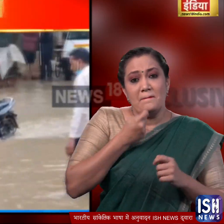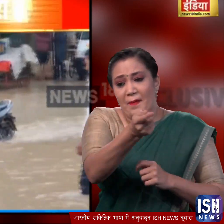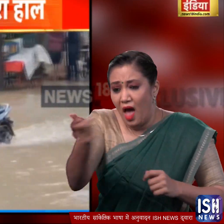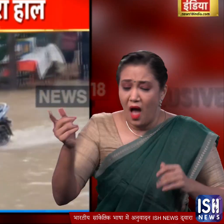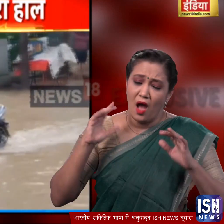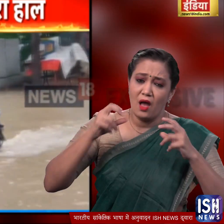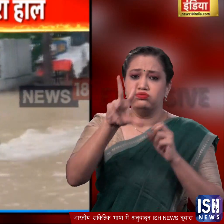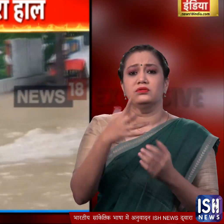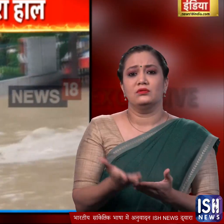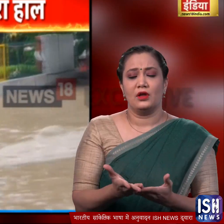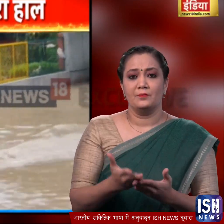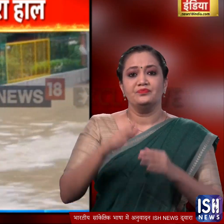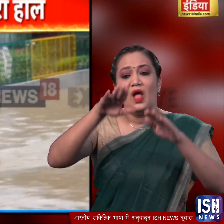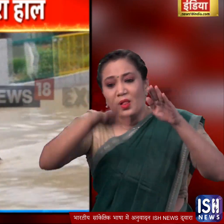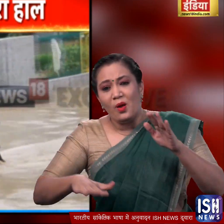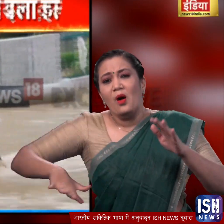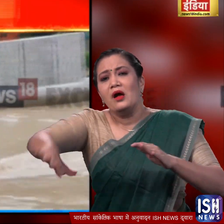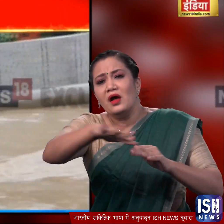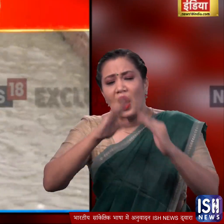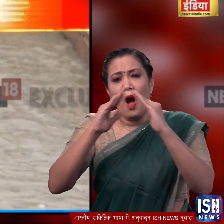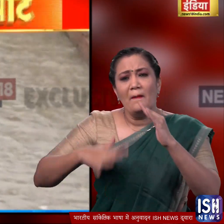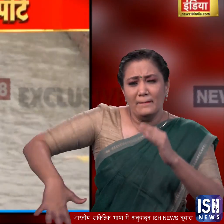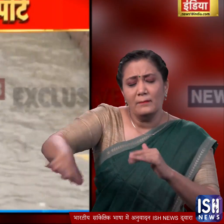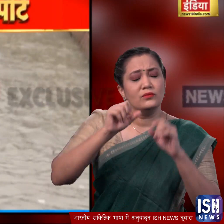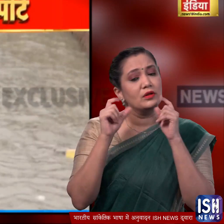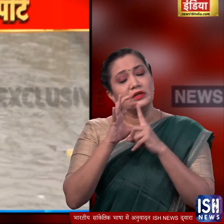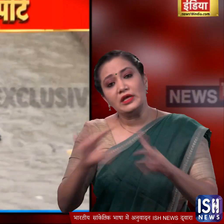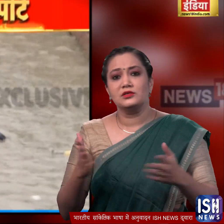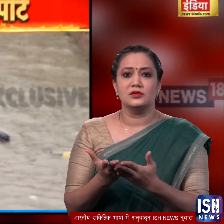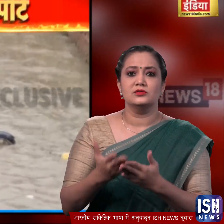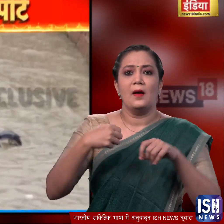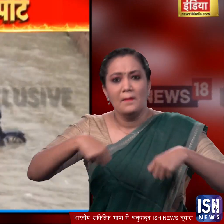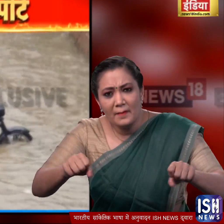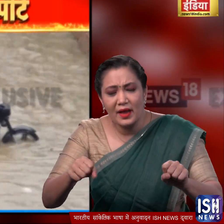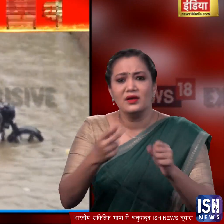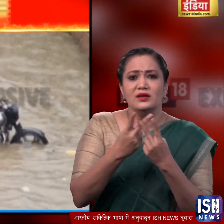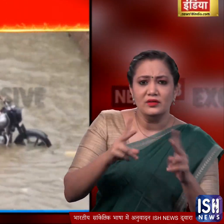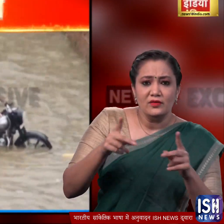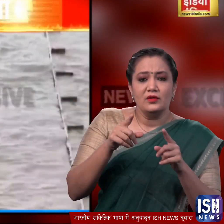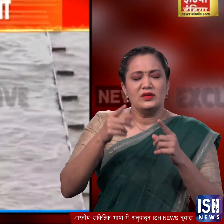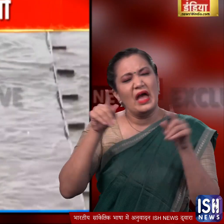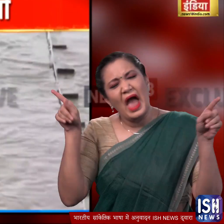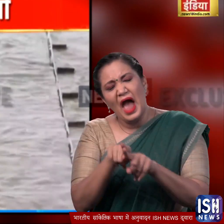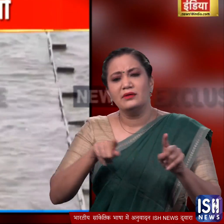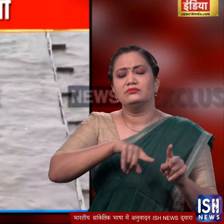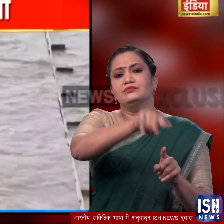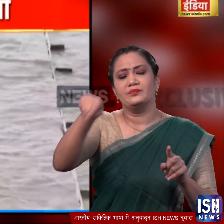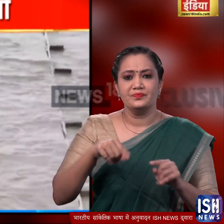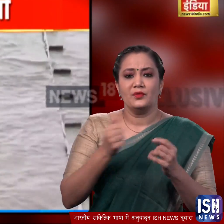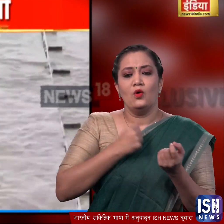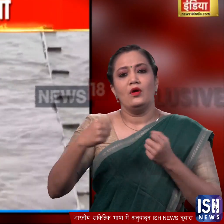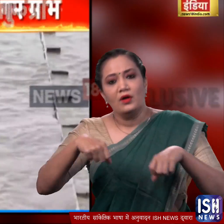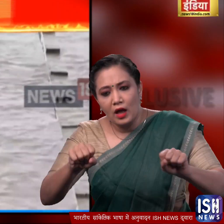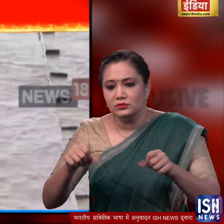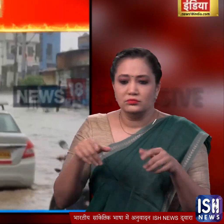उनको। शहर के निचले इलाकों का हाल तो और भी बुरा था। हर जगह से मोटरसाइकिल सवारों की एक सी तस्वीरें आईं, जिनमें वो अपनी गाड़ियों